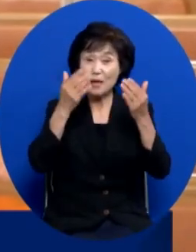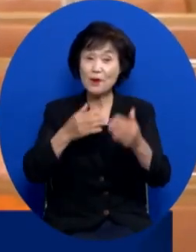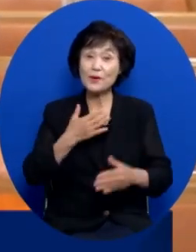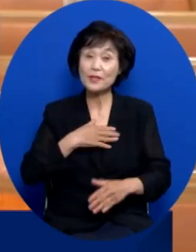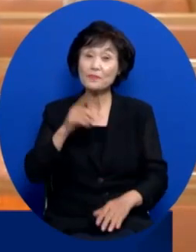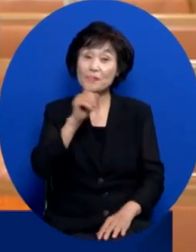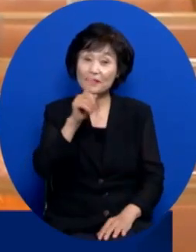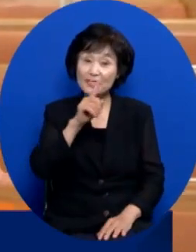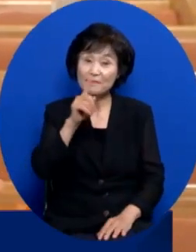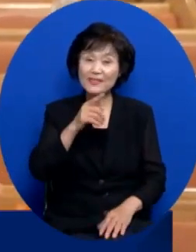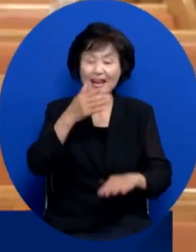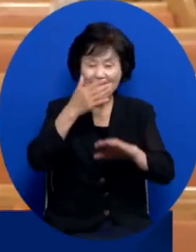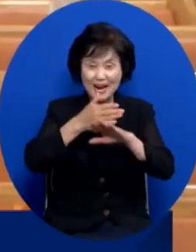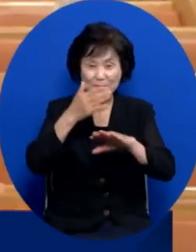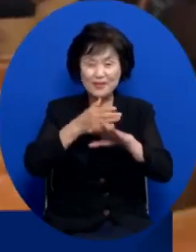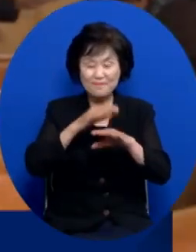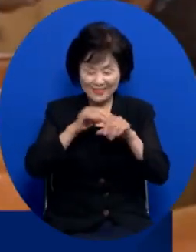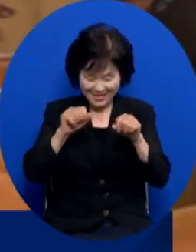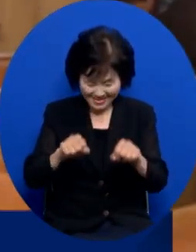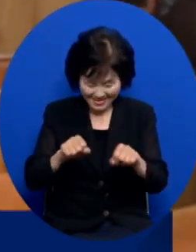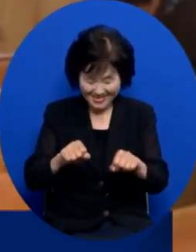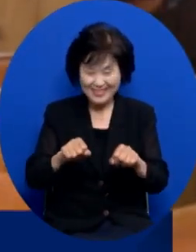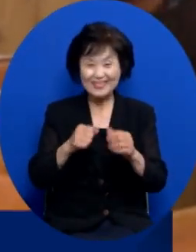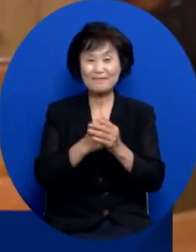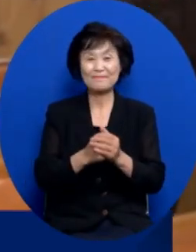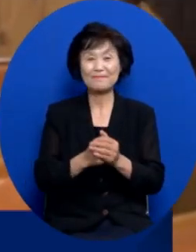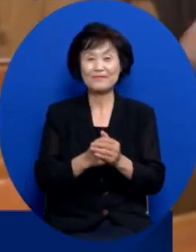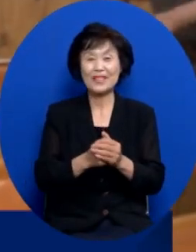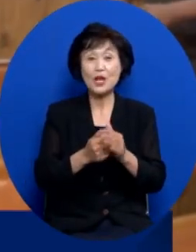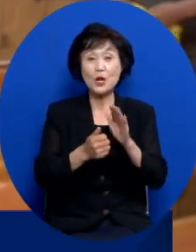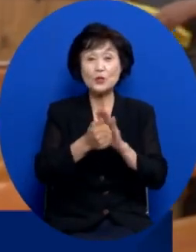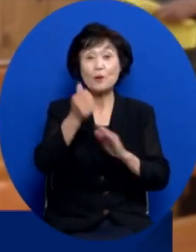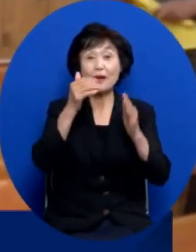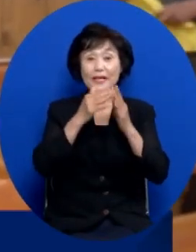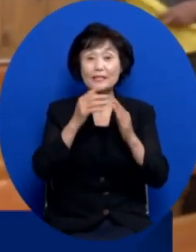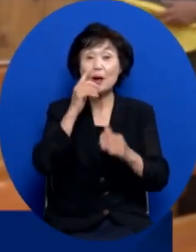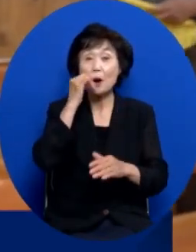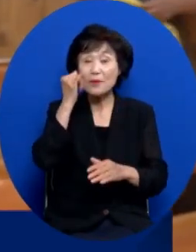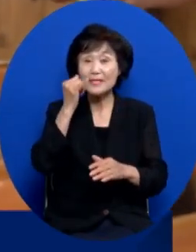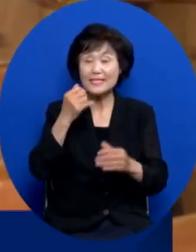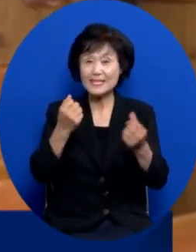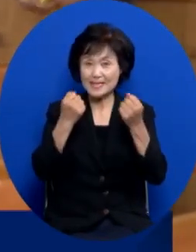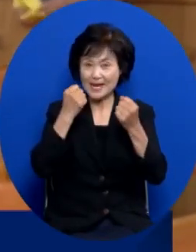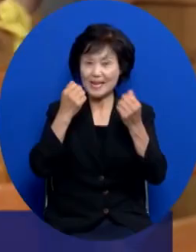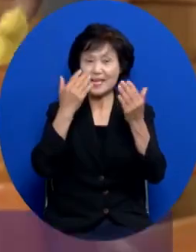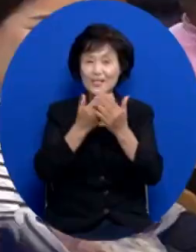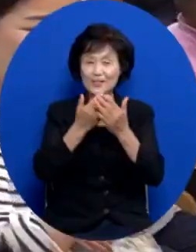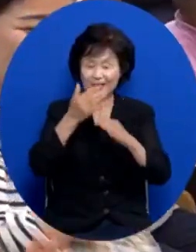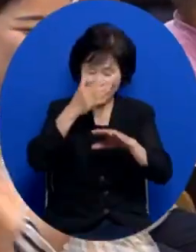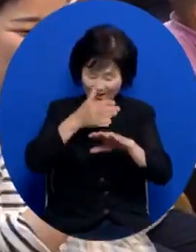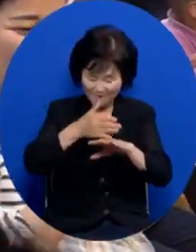감사합니다. 안녕하세요. 예, 소망의 어머님이가 건강해 주세요. 감사합니다.